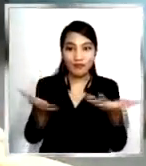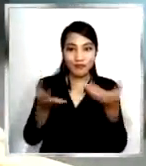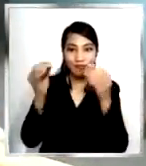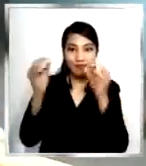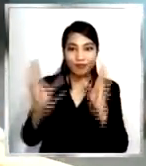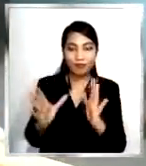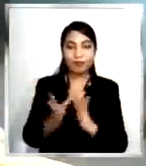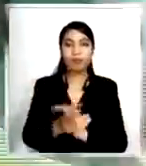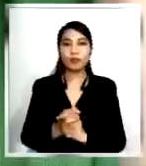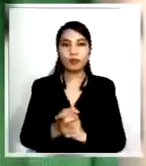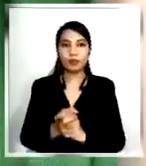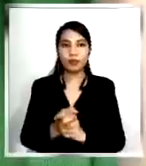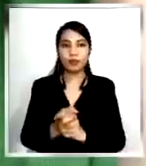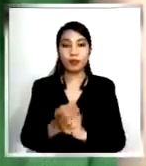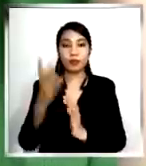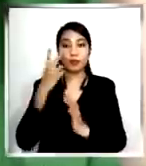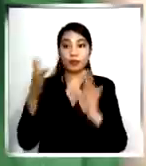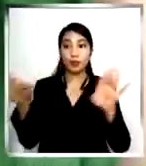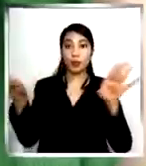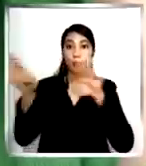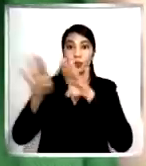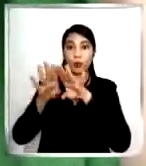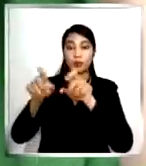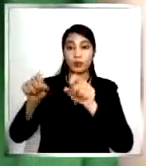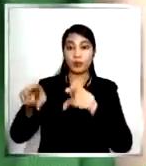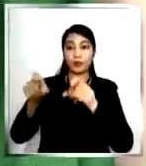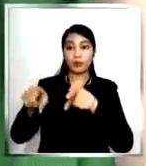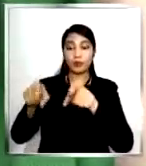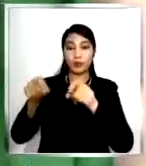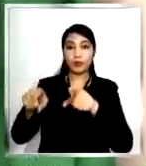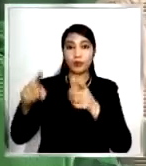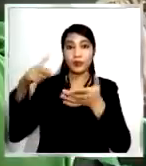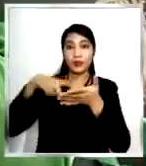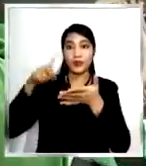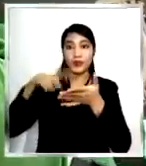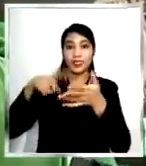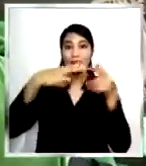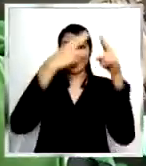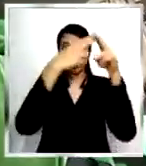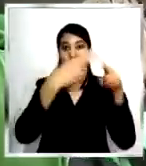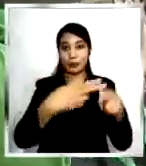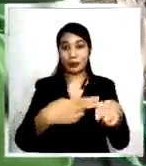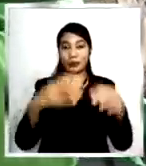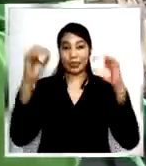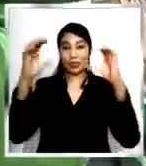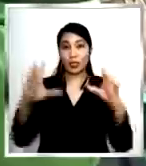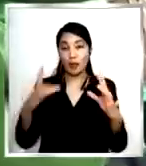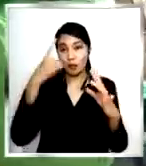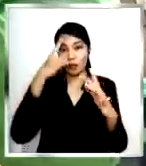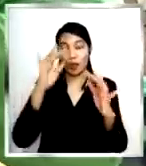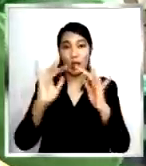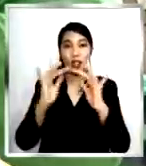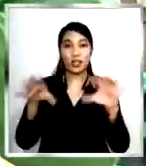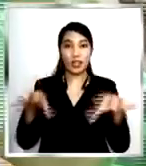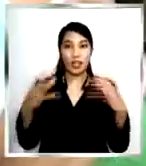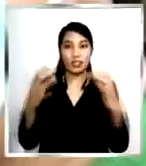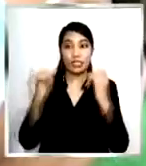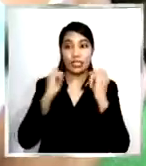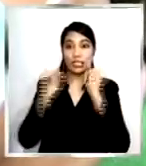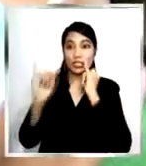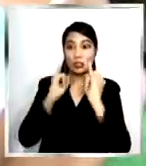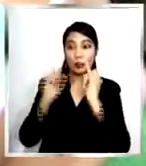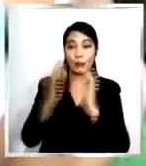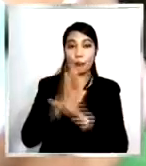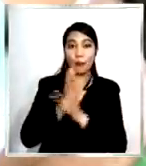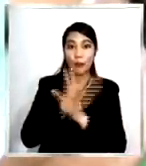saradong tindahan sa Paranaque, inabot ng pagkapacheck ng attendance si Ax para sa kanyang online class. Nang aming makausap bago magsimula ang kanyang online class, alas 12